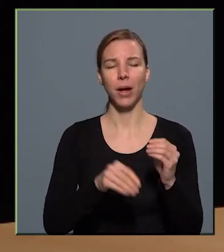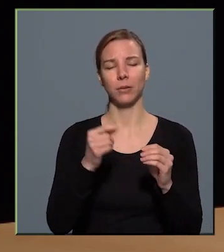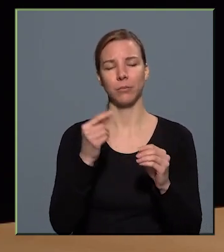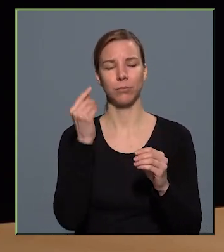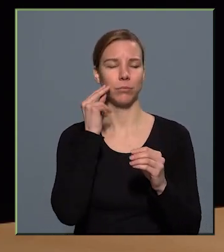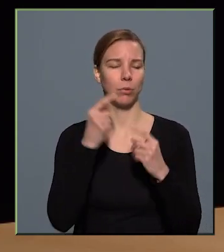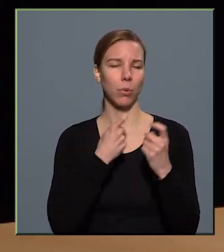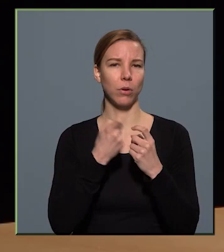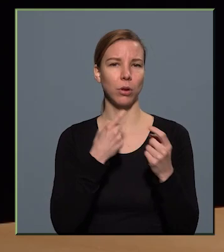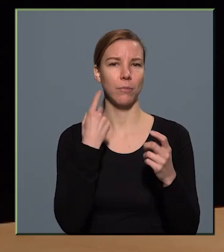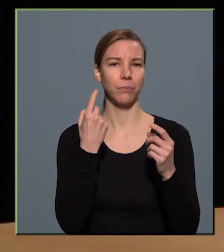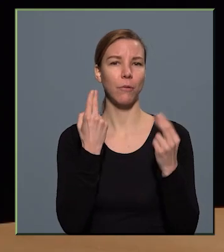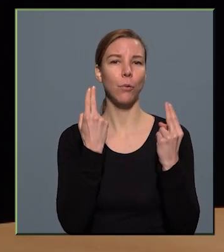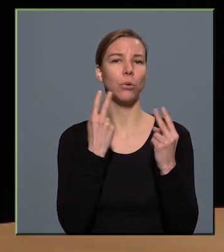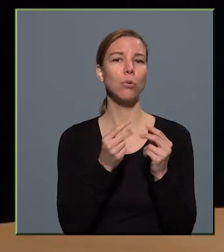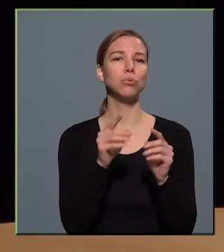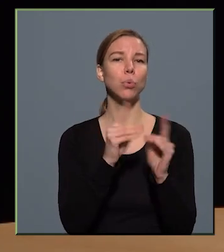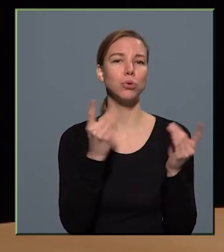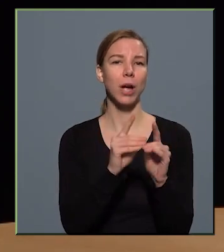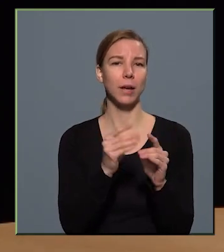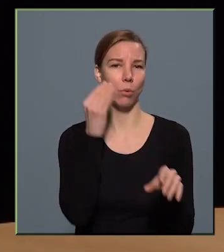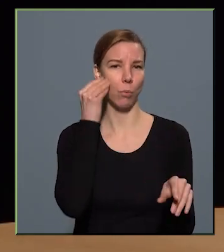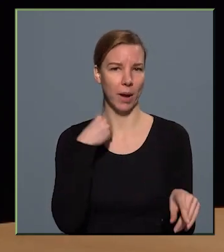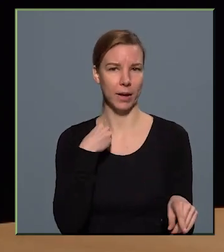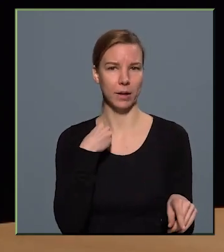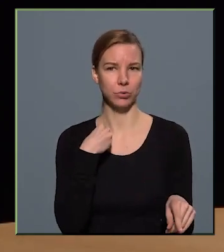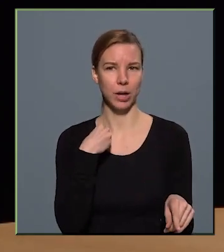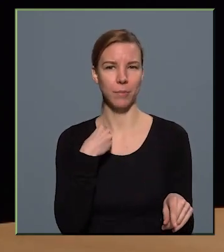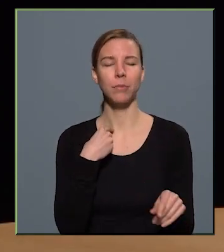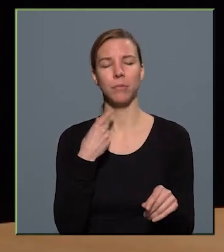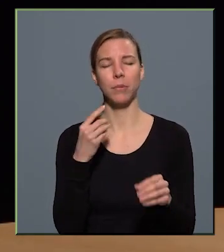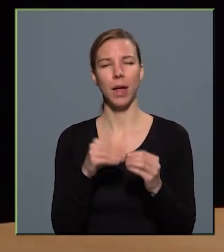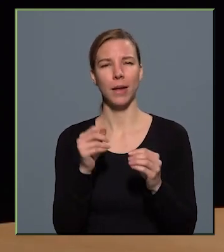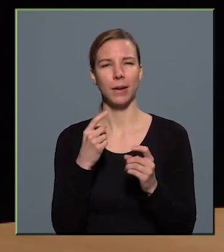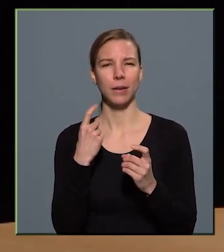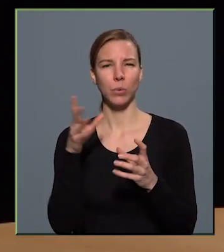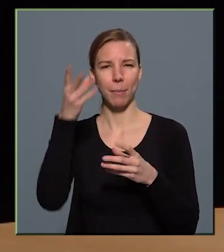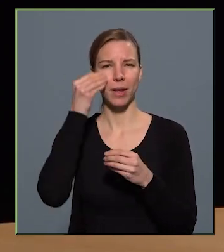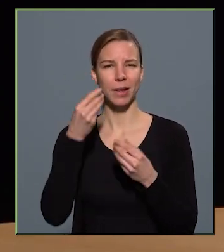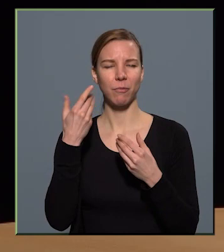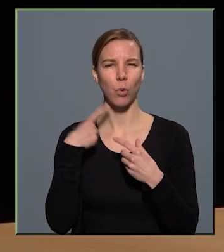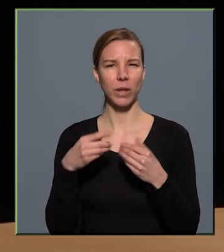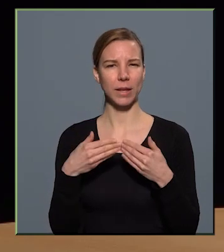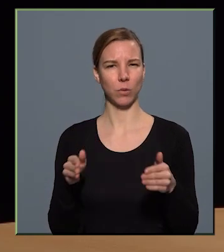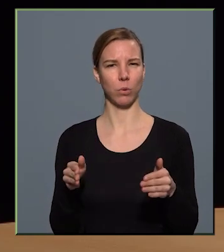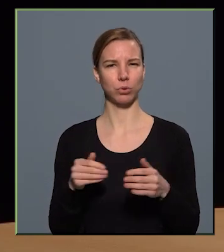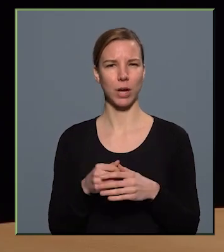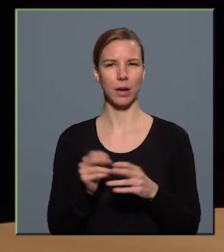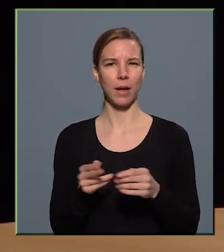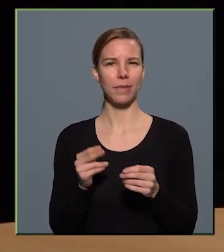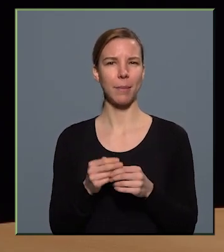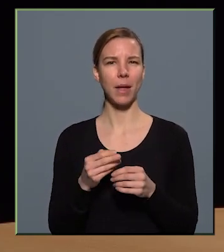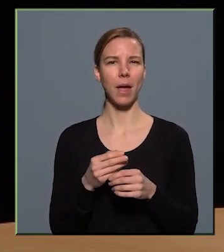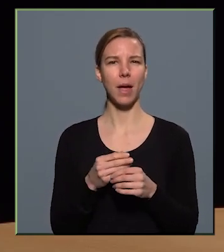hogyan történik ez a történet. Tehát az én emlékeim szerint volt egy nagyon komoly nyitottság, mert azt látták, hogy ezt nem lehet egy